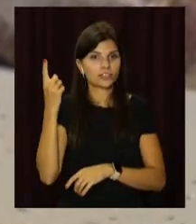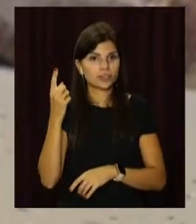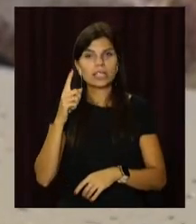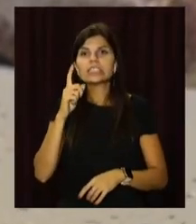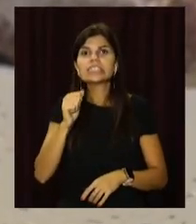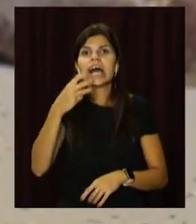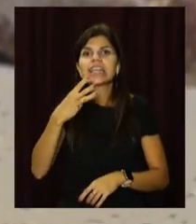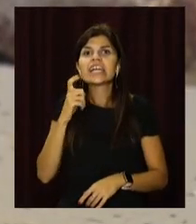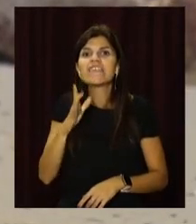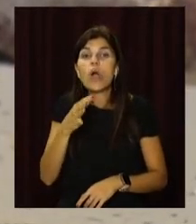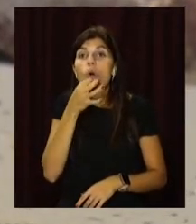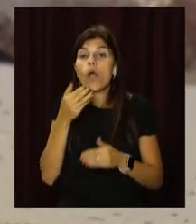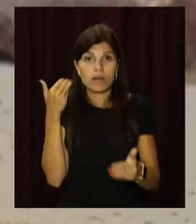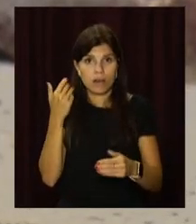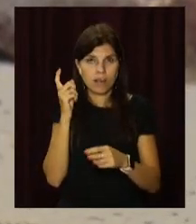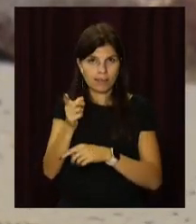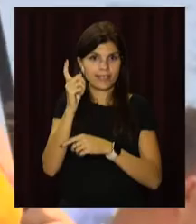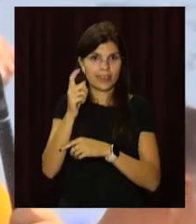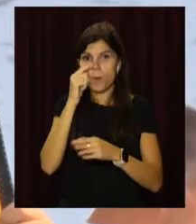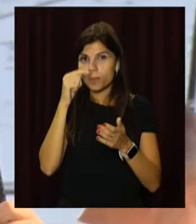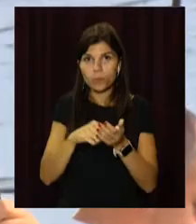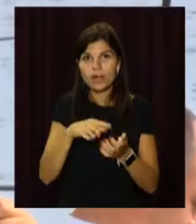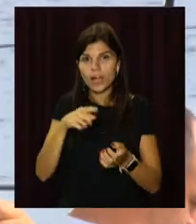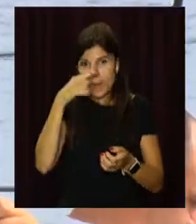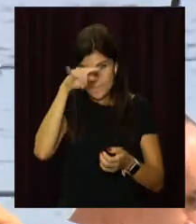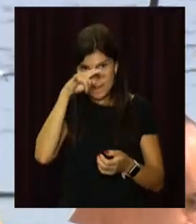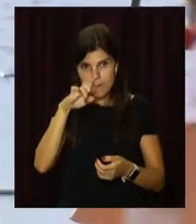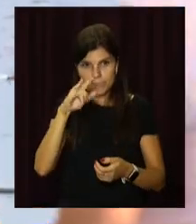– довгоочікуваний улов. На хачок втрапив бичок.